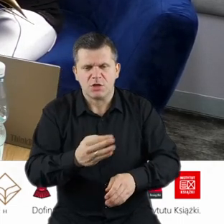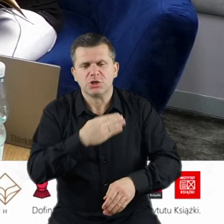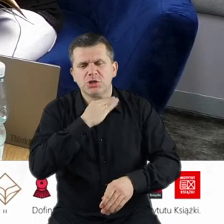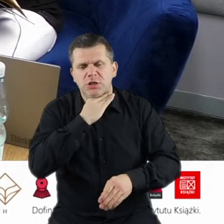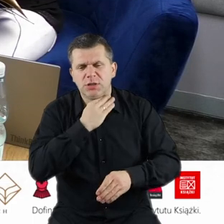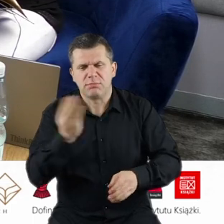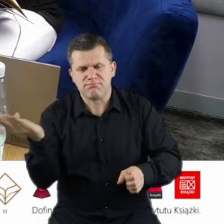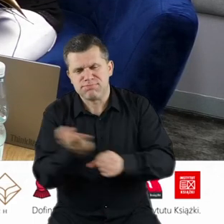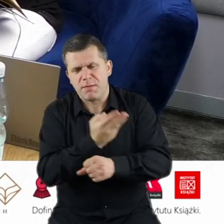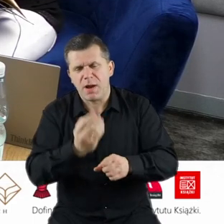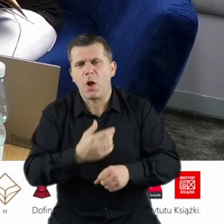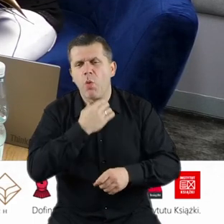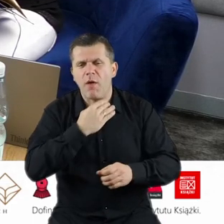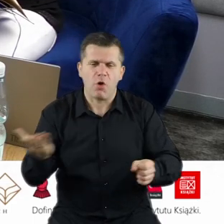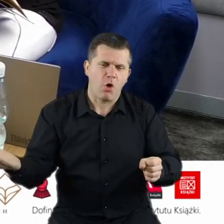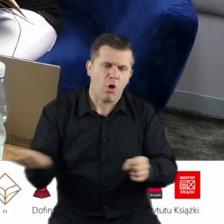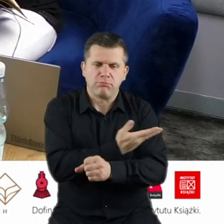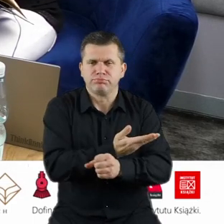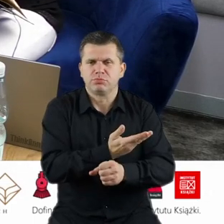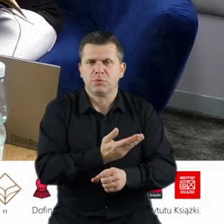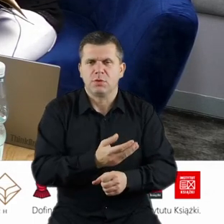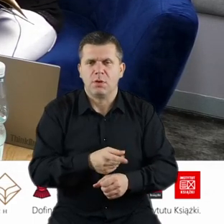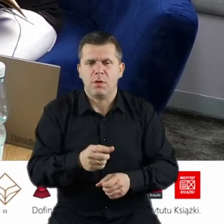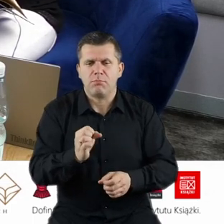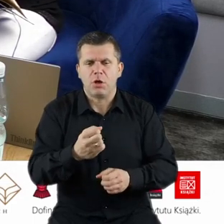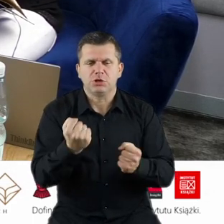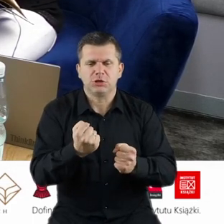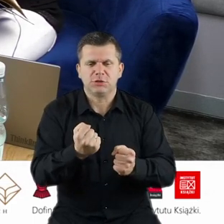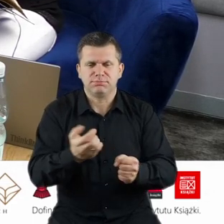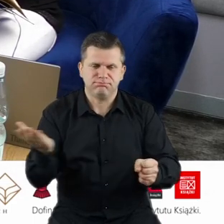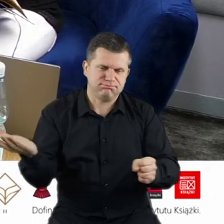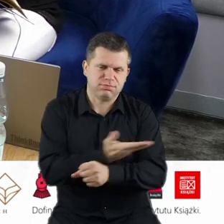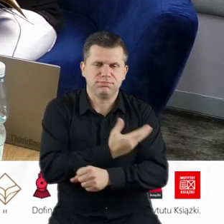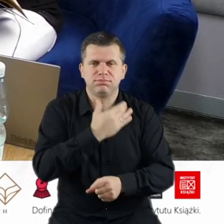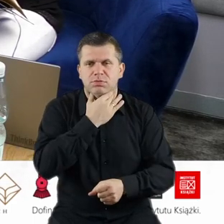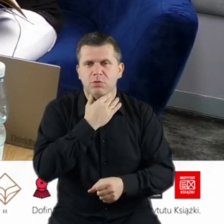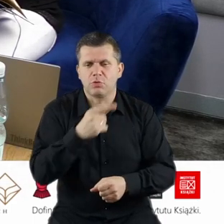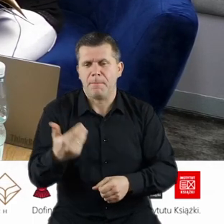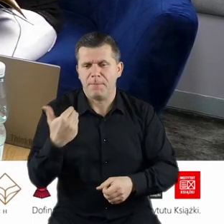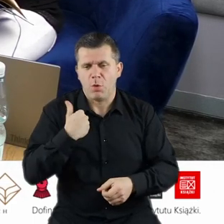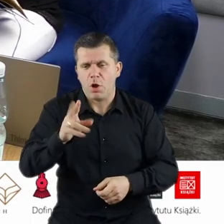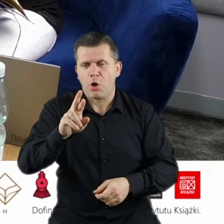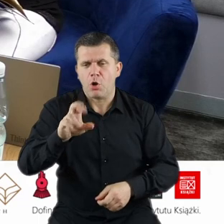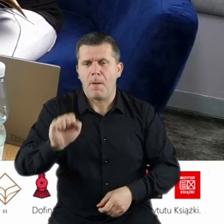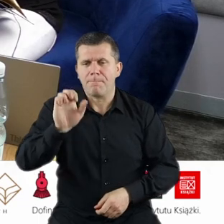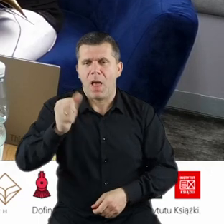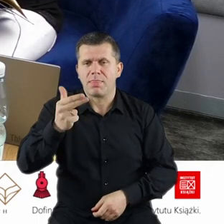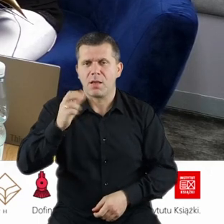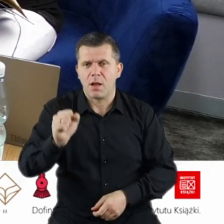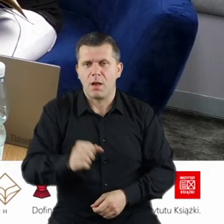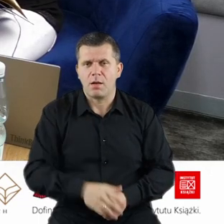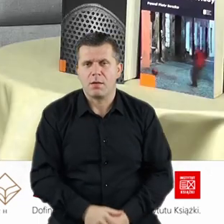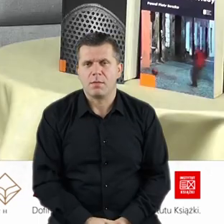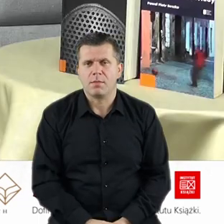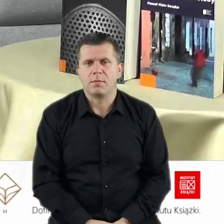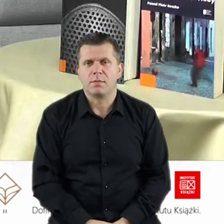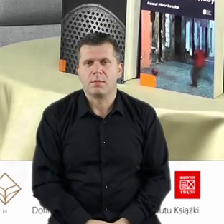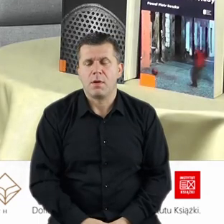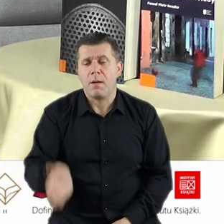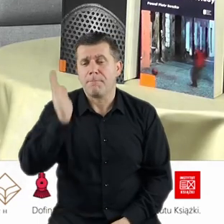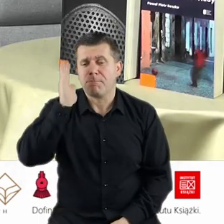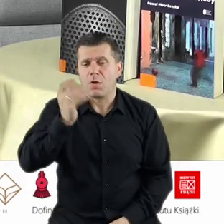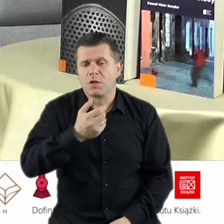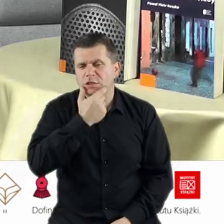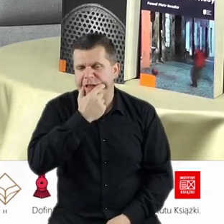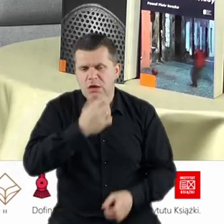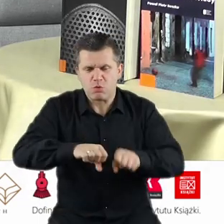znaczy szpadlem, walił w szyję, żeby głowę obciąć, bo jeszcze się trzymała korpusu. To właśnie była rąbanka. Bo